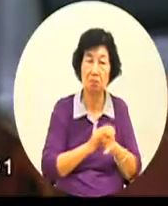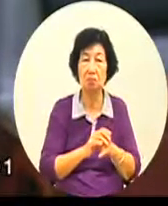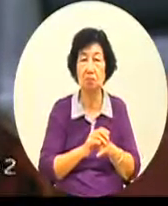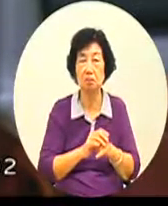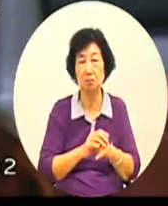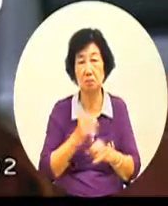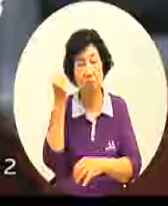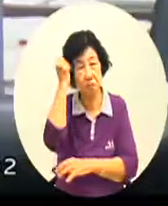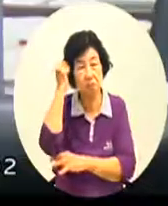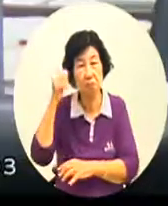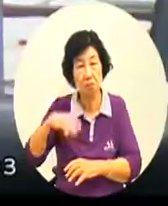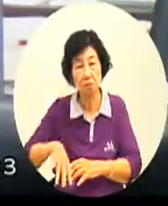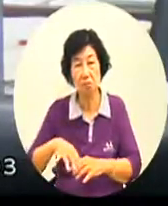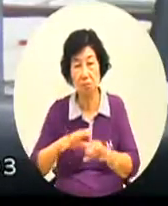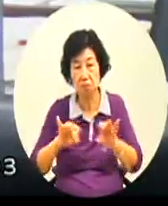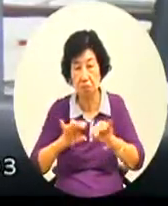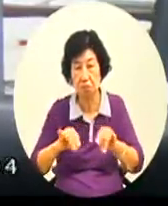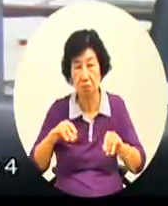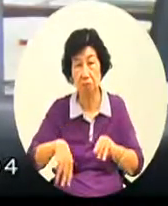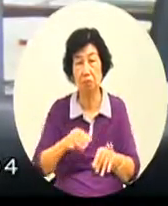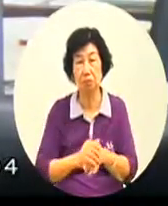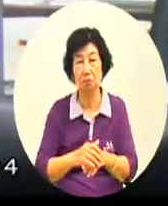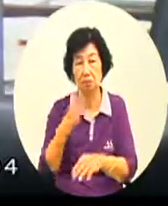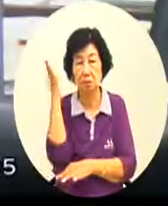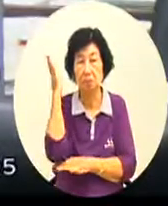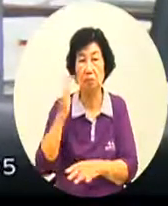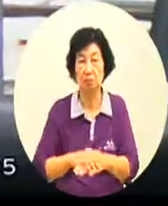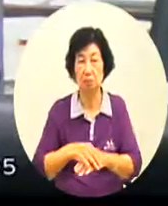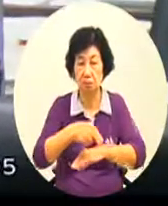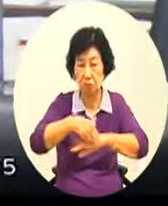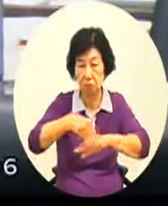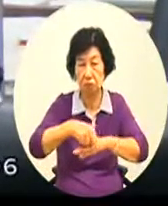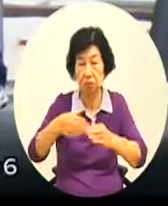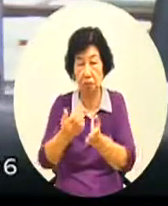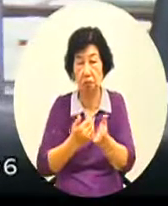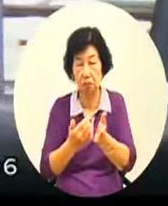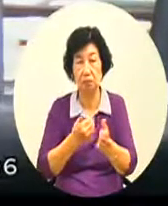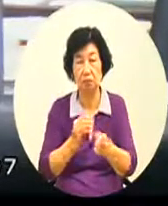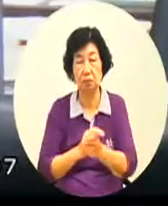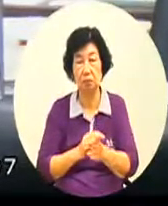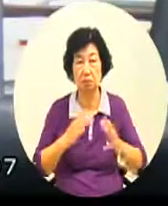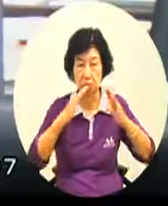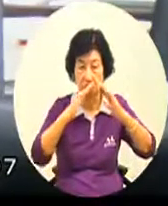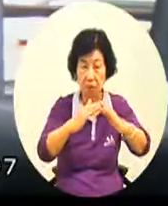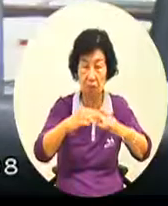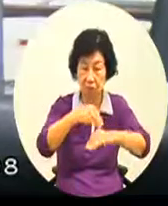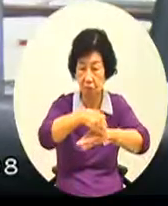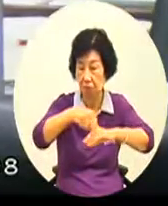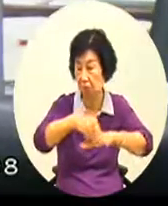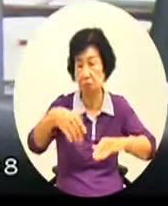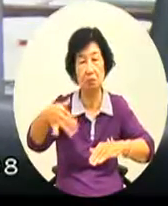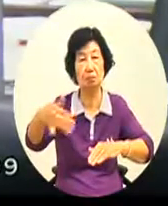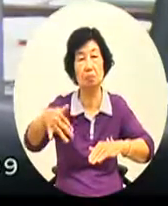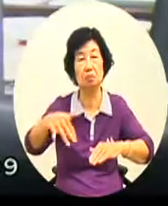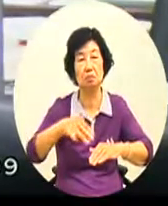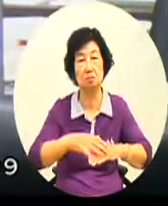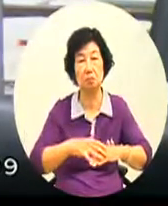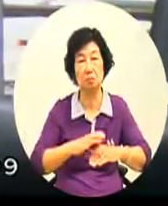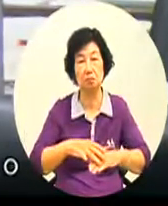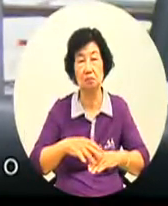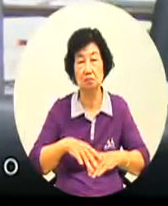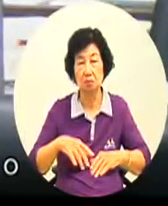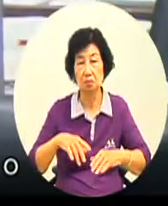民在还没有，就是说在政府还没有做计划之前，还没有做都市计划之前，其实他们就已经居住在那个地方